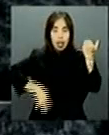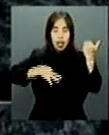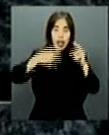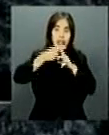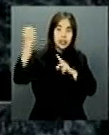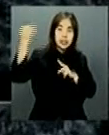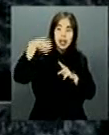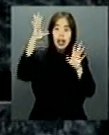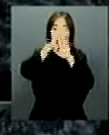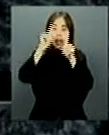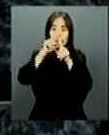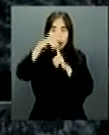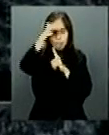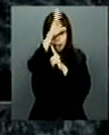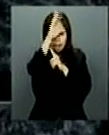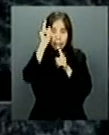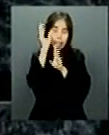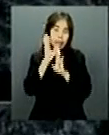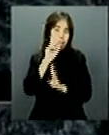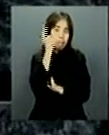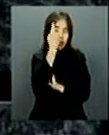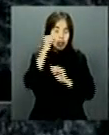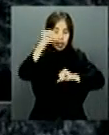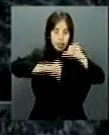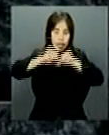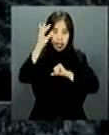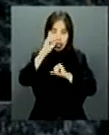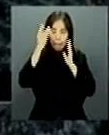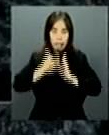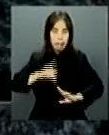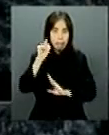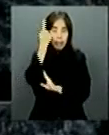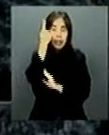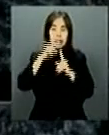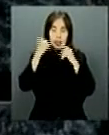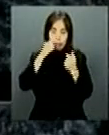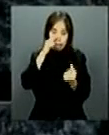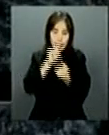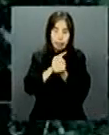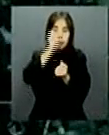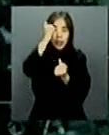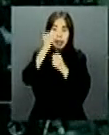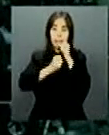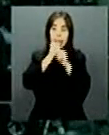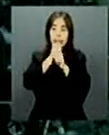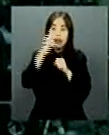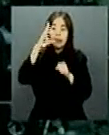ายพันธุ์ใหม่208ชนิดที่กองทุนสัตว์ป่าโลกระบุว่าถูกค้นพบในภูมิภาคลุ่มน้ำโขง